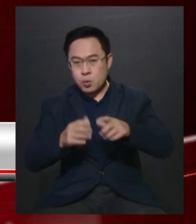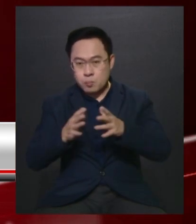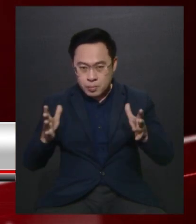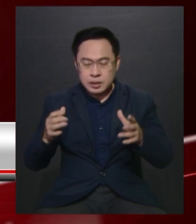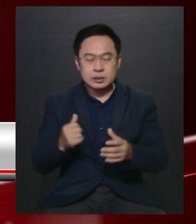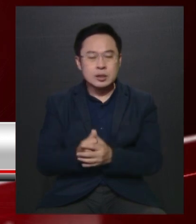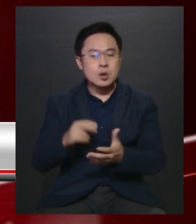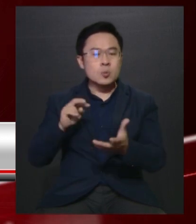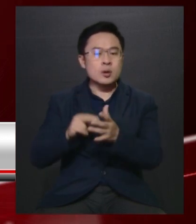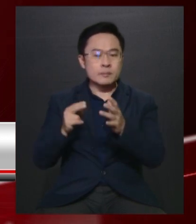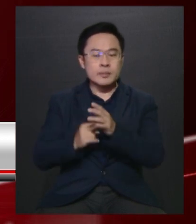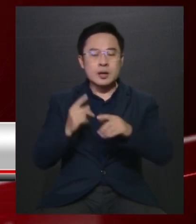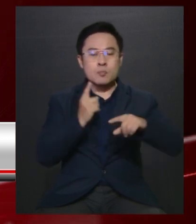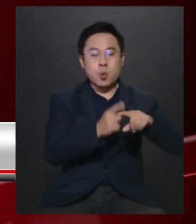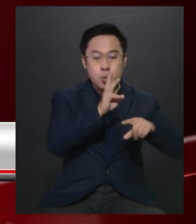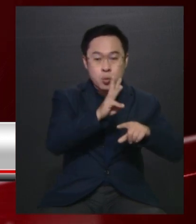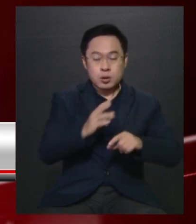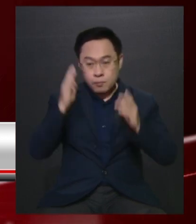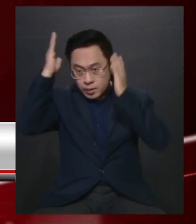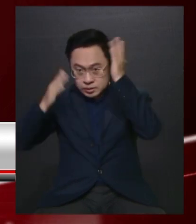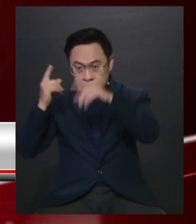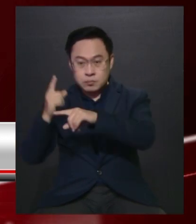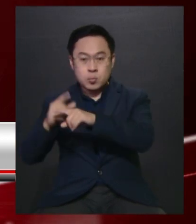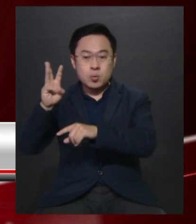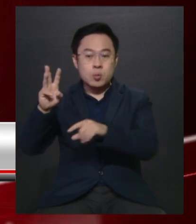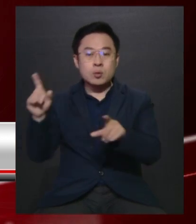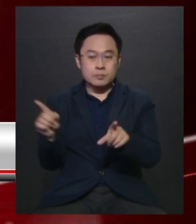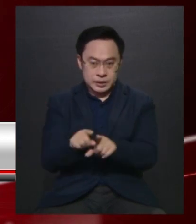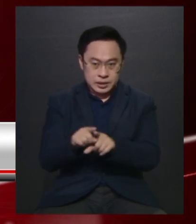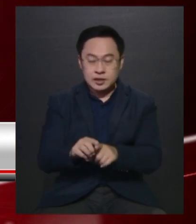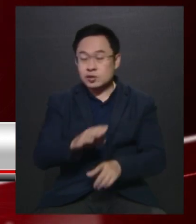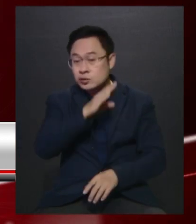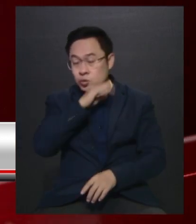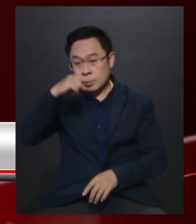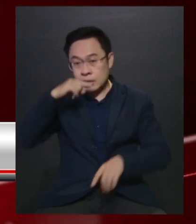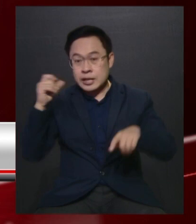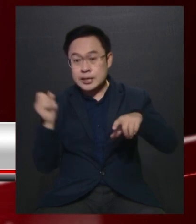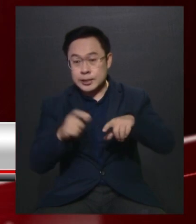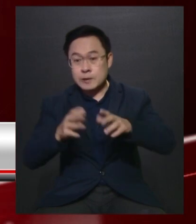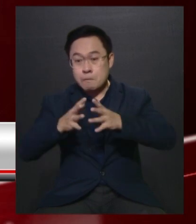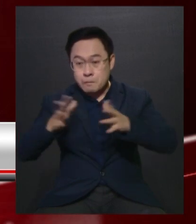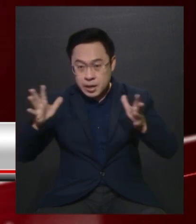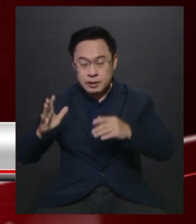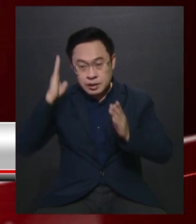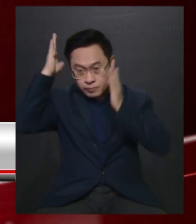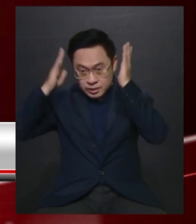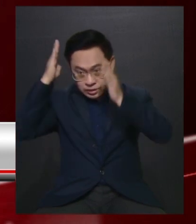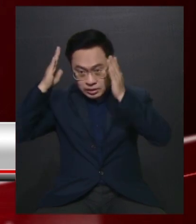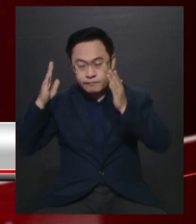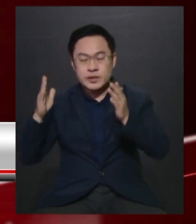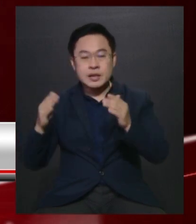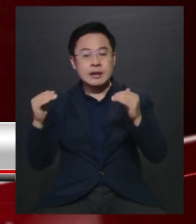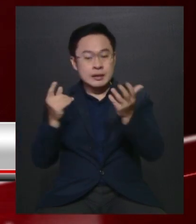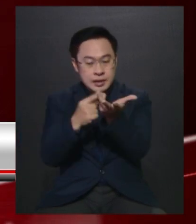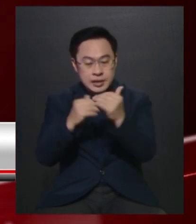แนนเท่ากันเกมนัดสุดท้ายเราแค่เสมอก็เข้ารอบเป็นแชมป์ รั่วเสียดีกว่า ใช ่ก็ยิงให้เยอะไปก่อนชนะให้ได้แล้วก็ยิงให้เยอะ